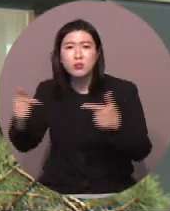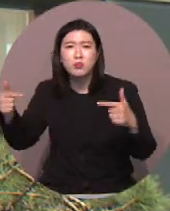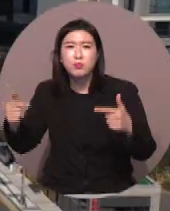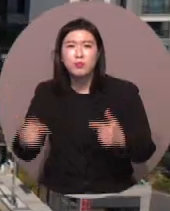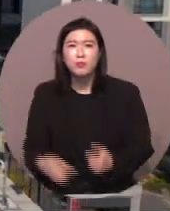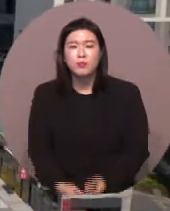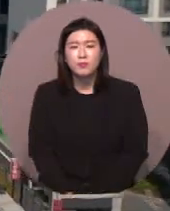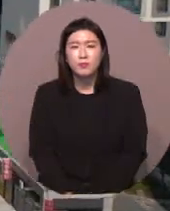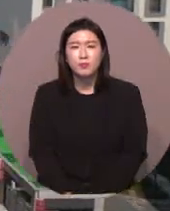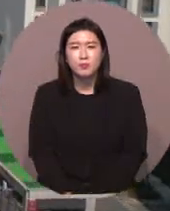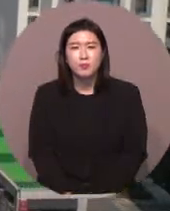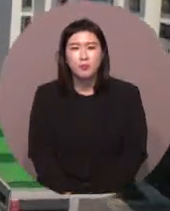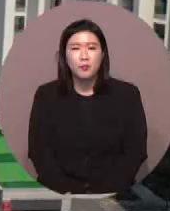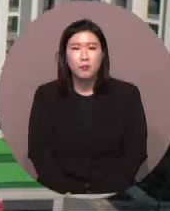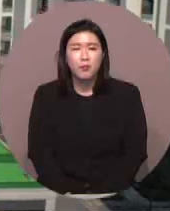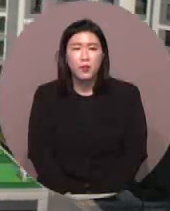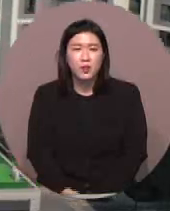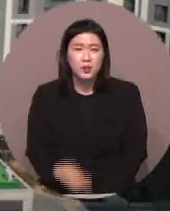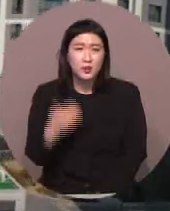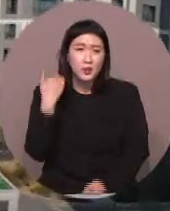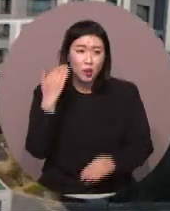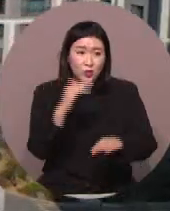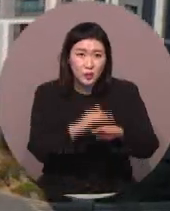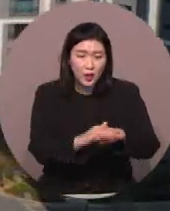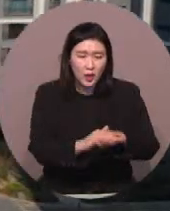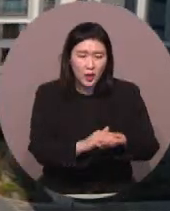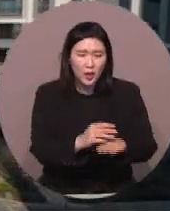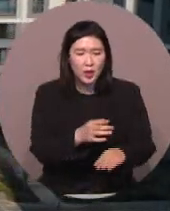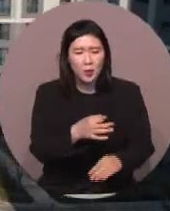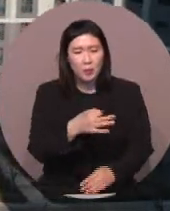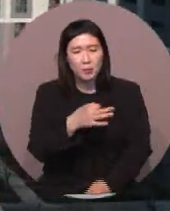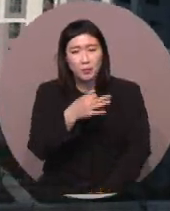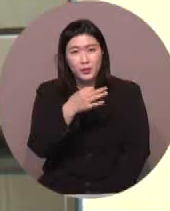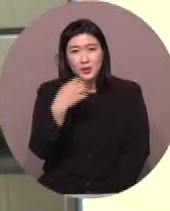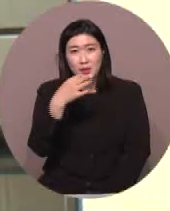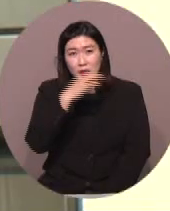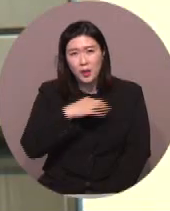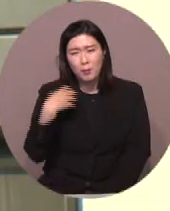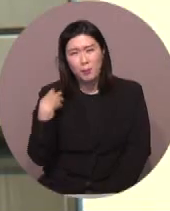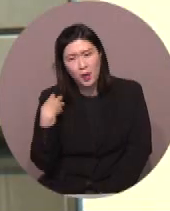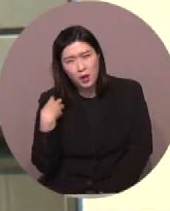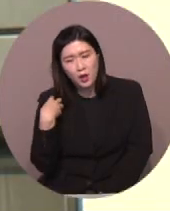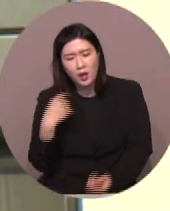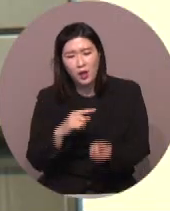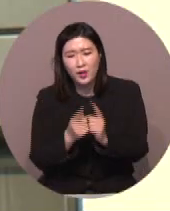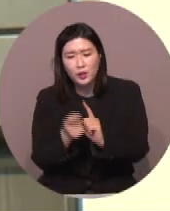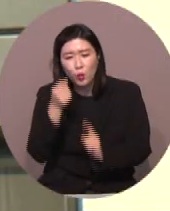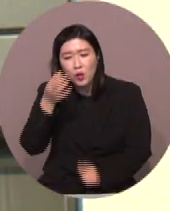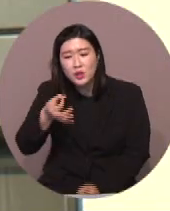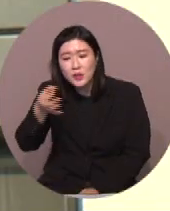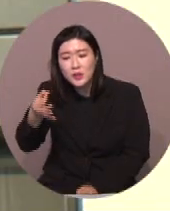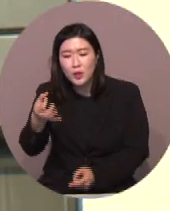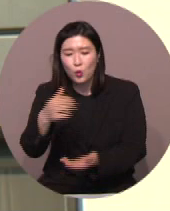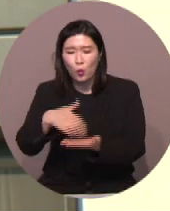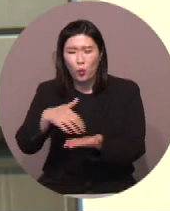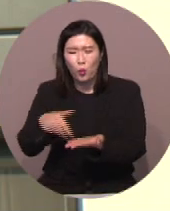있습니다. 높은 전세금 대출 금리를 내느니 차라리 월세가 낫다는 판단